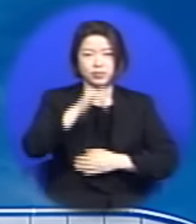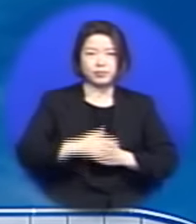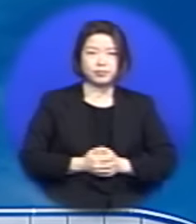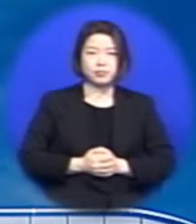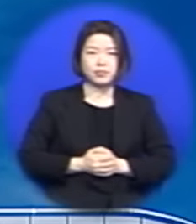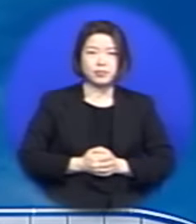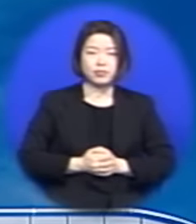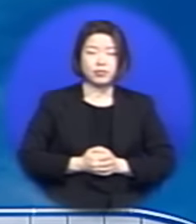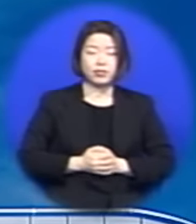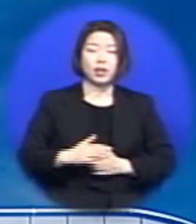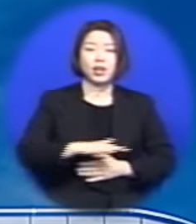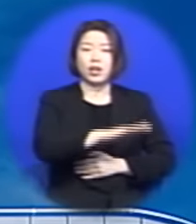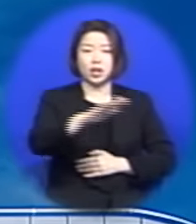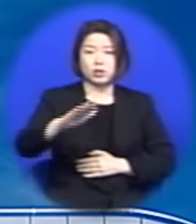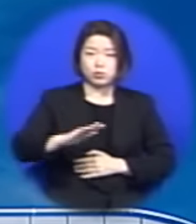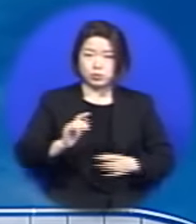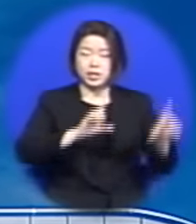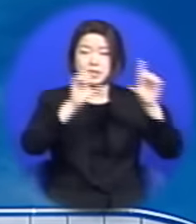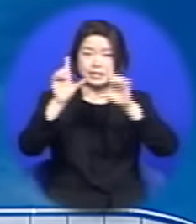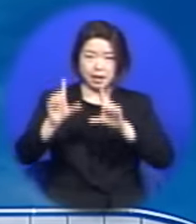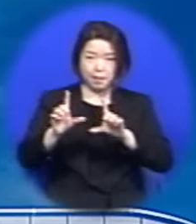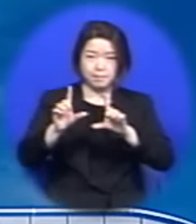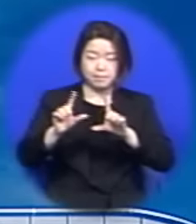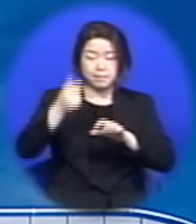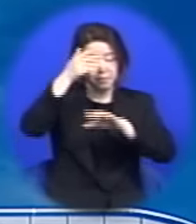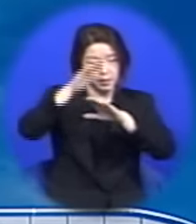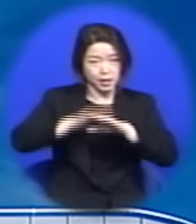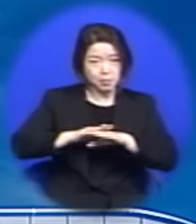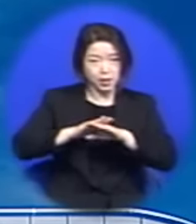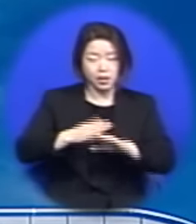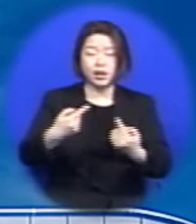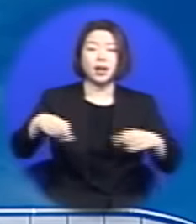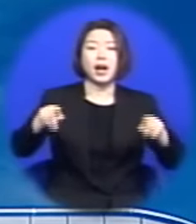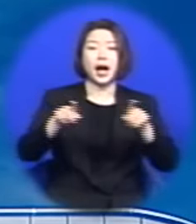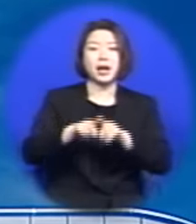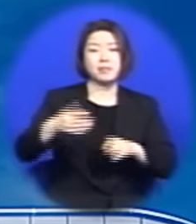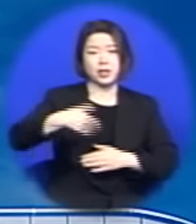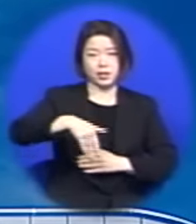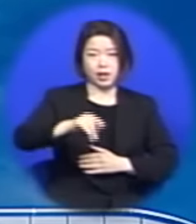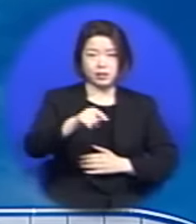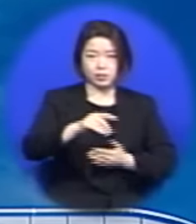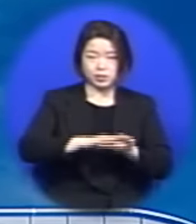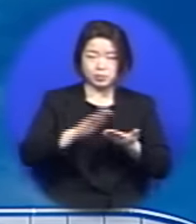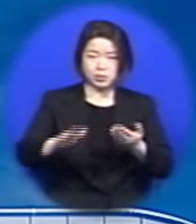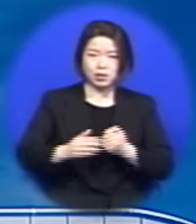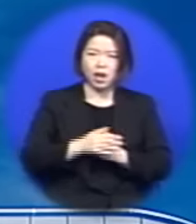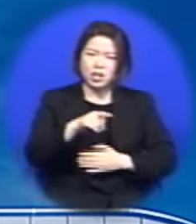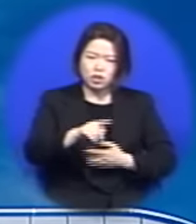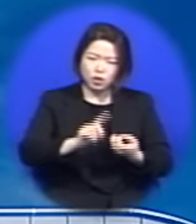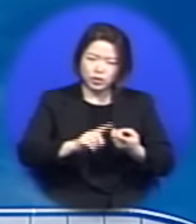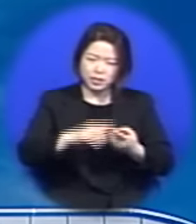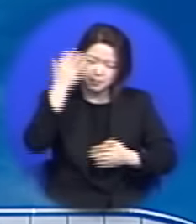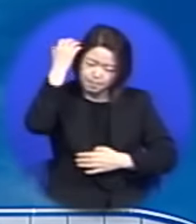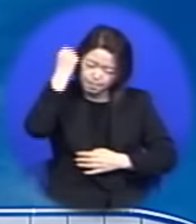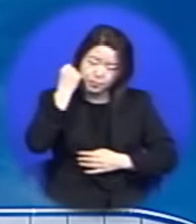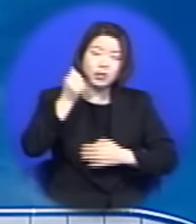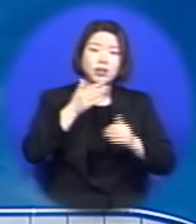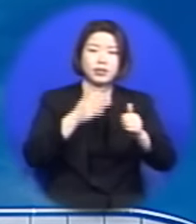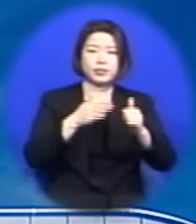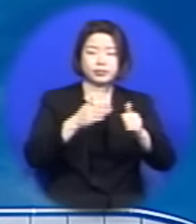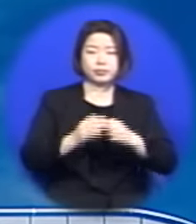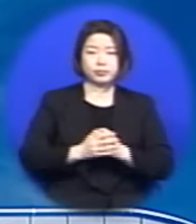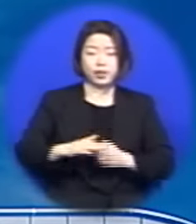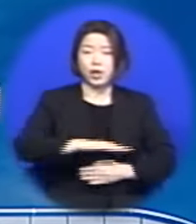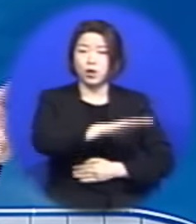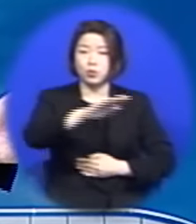거지요 우리의 삶과 예배는 같이 가는 겁니다 여러분 그 점을 명심하셔야 돼요